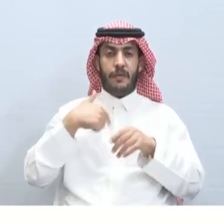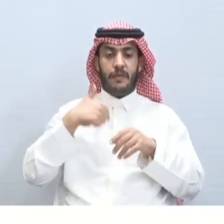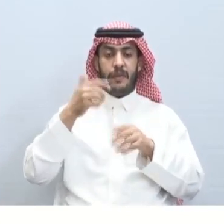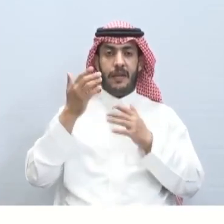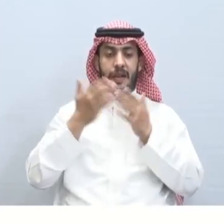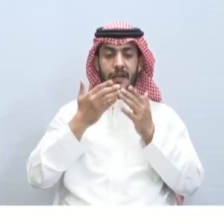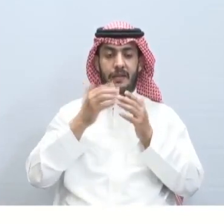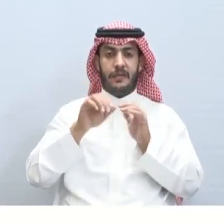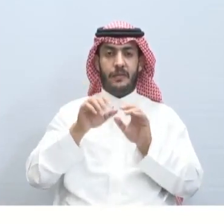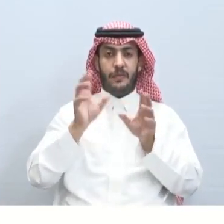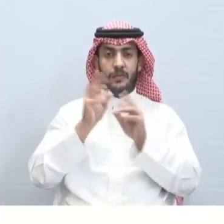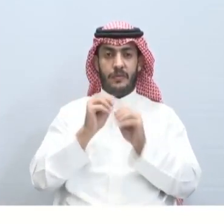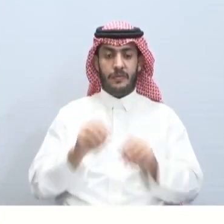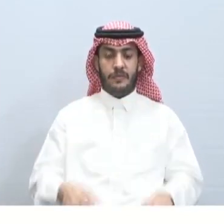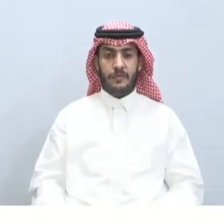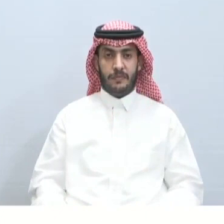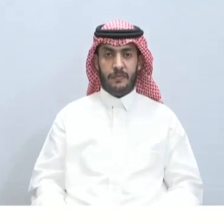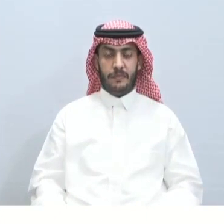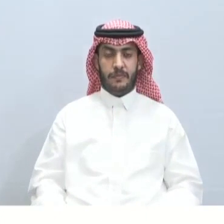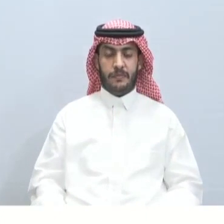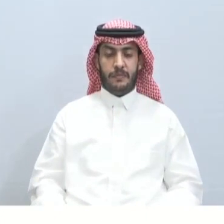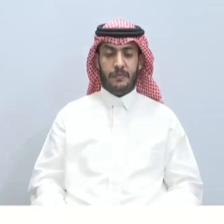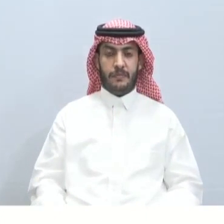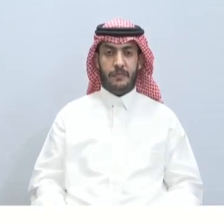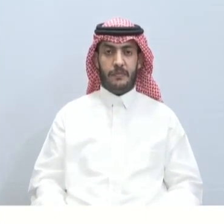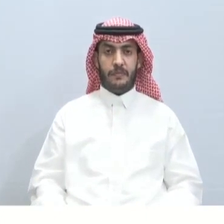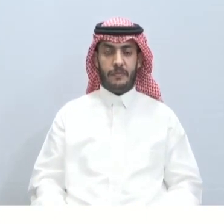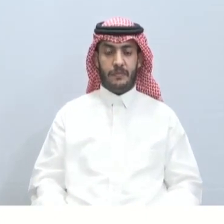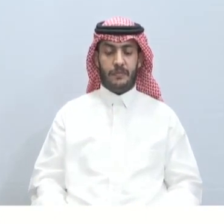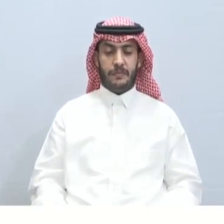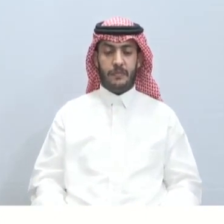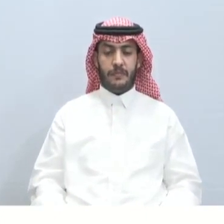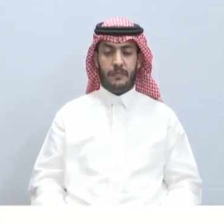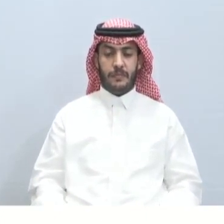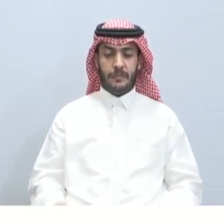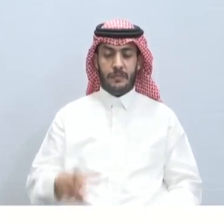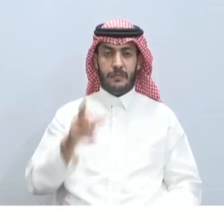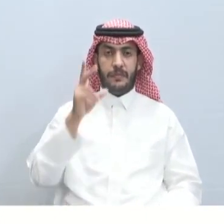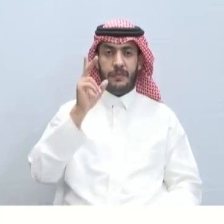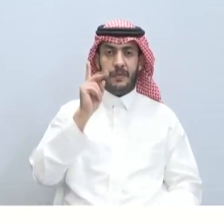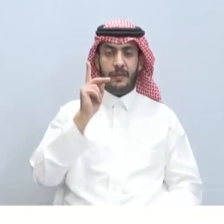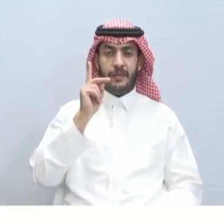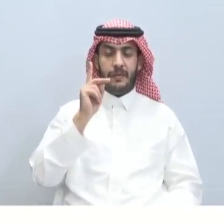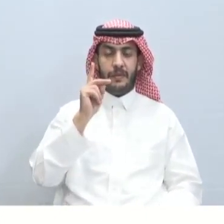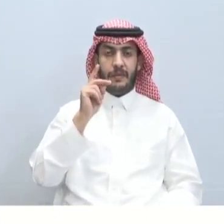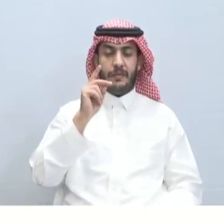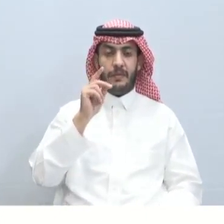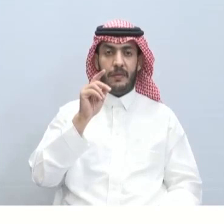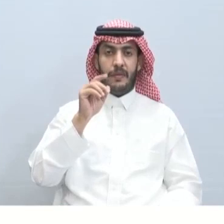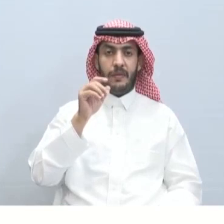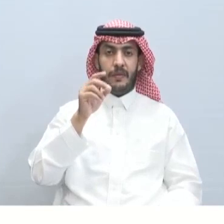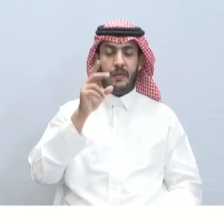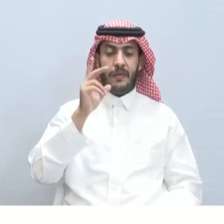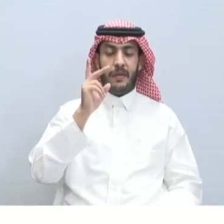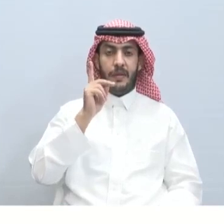دراسه السوق ذكرنا ايضا حينما تقسم السوق هي ايضا تحاول